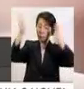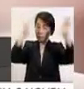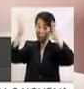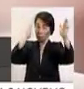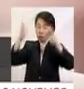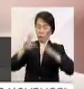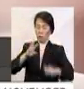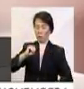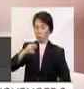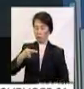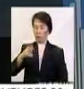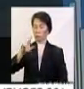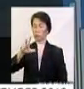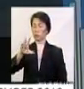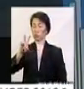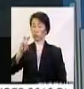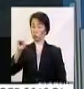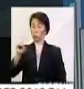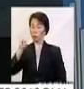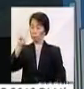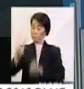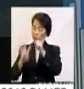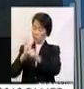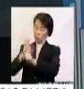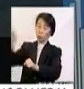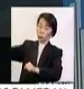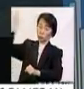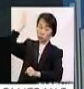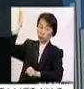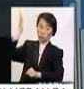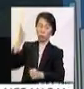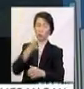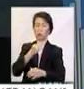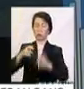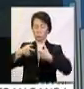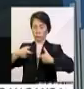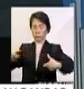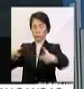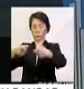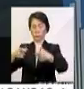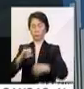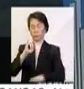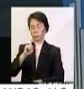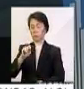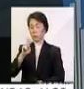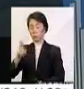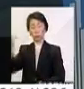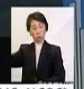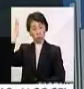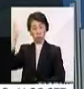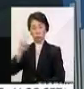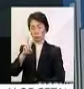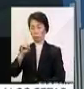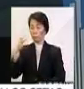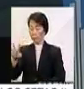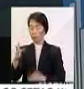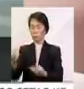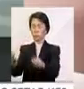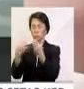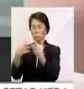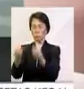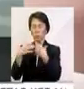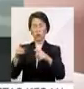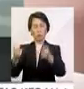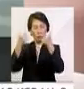Airlines MH370 4 tahun yang lalu. Ketika itu, persidangan berprinsip ITU pada 2014 memberi maklum balas